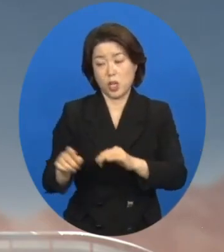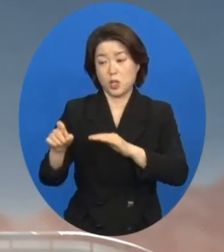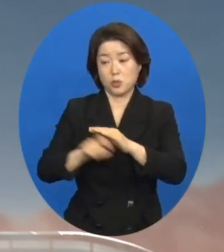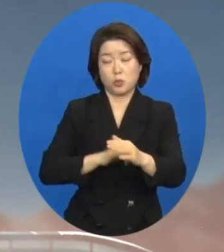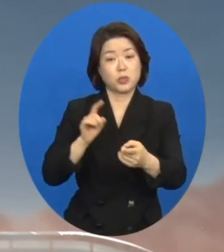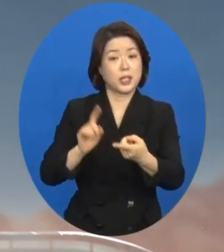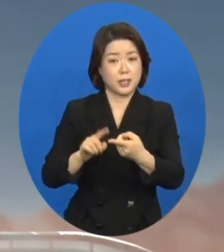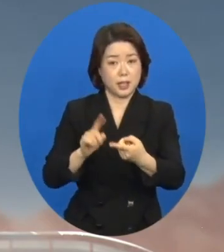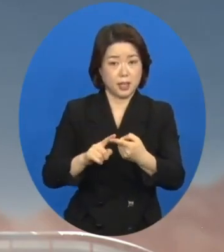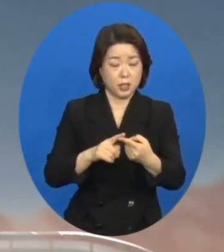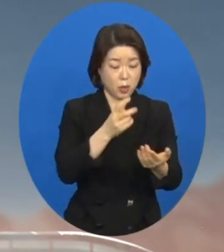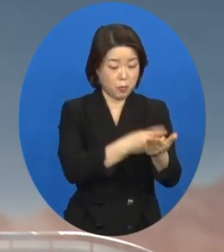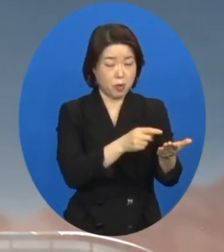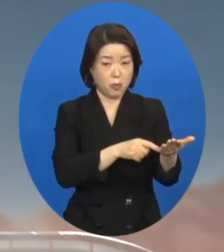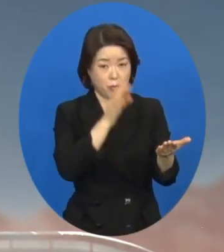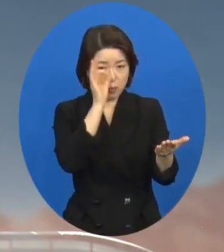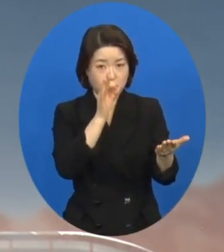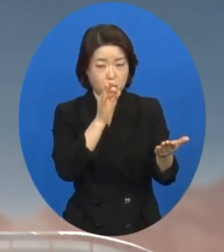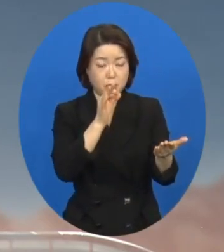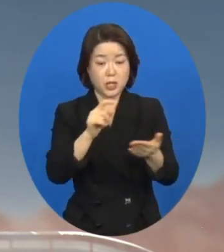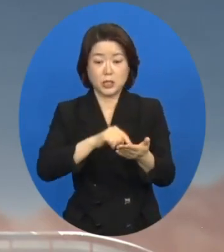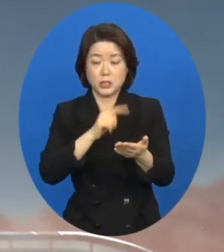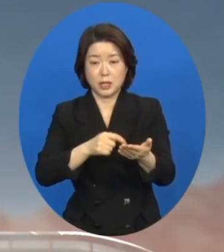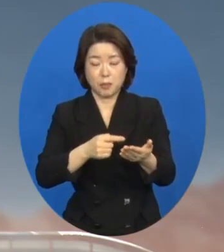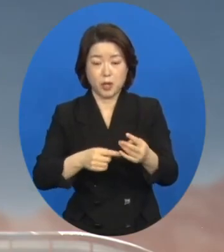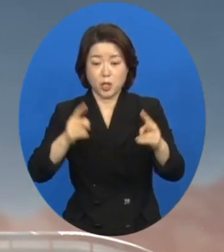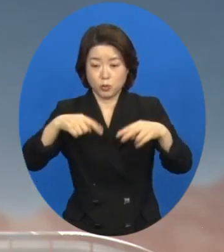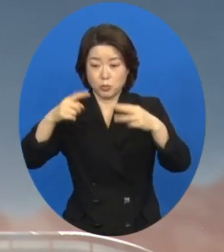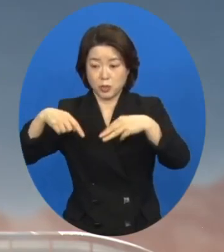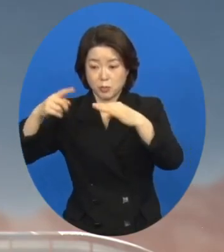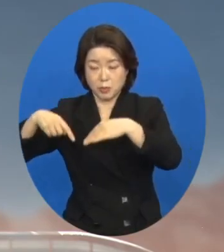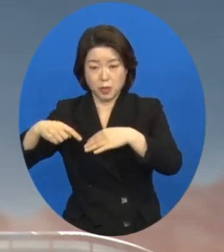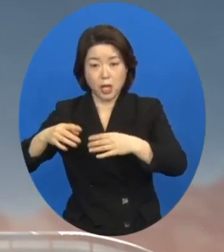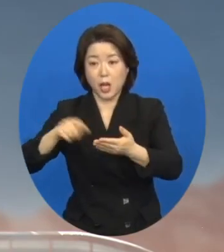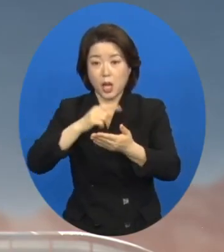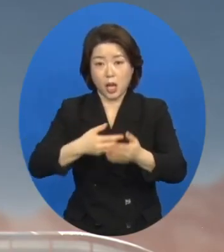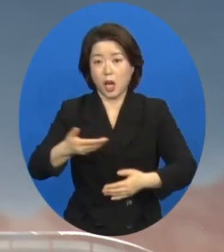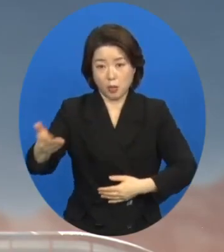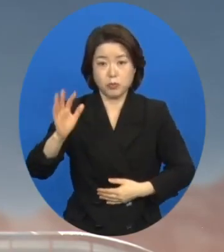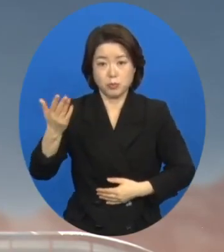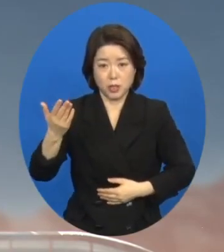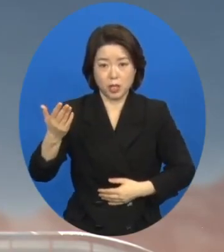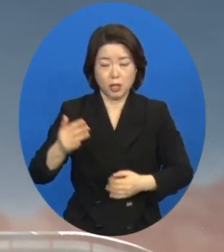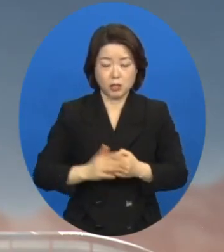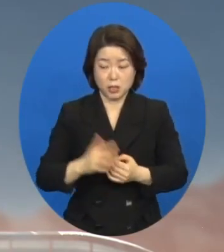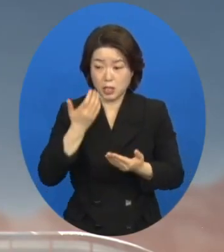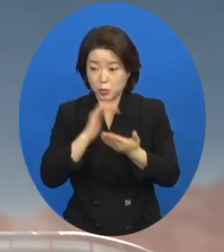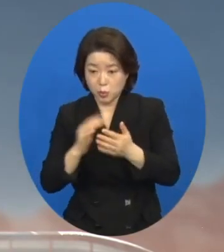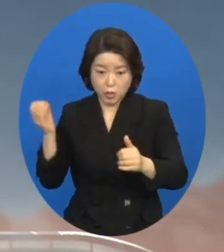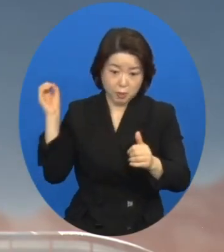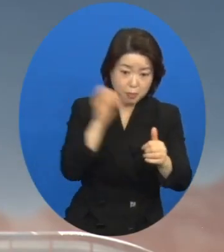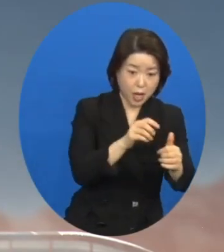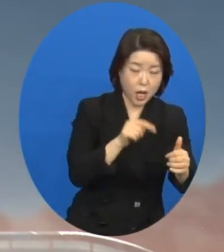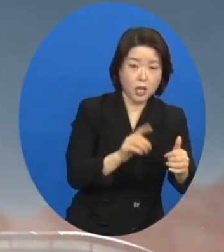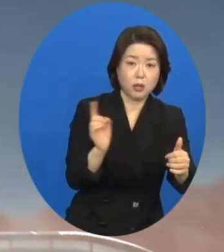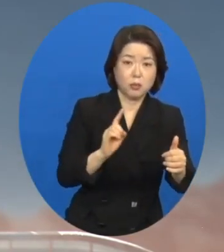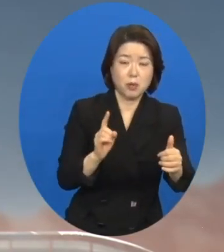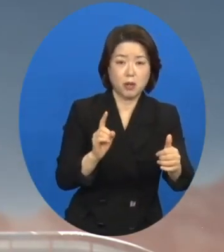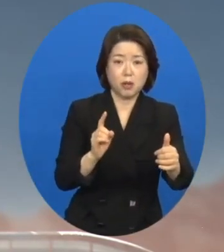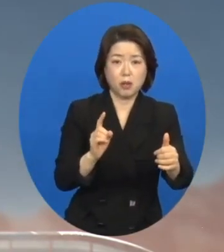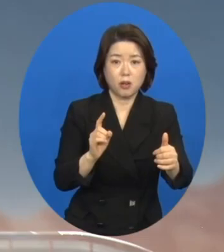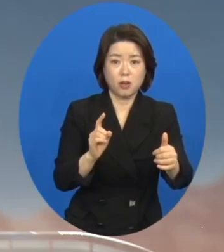율법의 명령은 뭐냐면 그냥 갚으면 돼요. 뭐 두 배든 세 배든 네 배든. 근데 돌에 맞아 죽는다는 것은 뭐냐면 신명기 22장